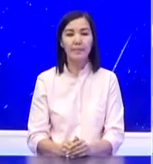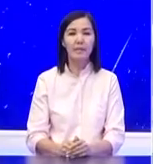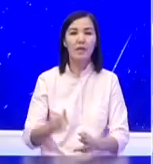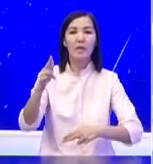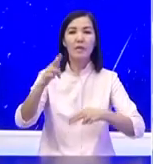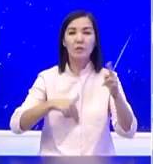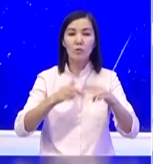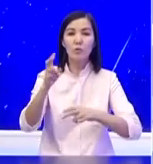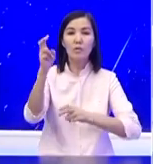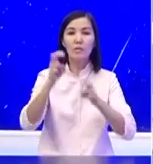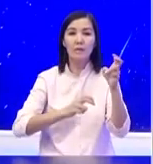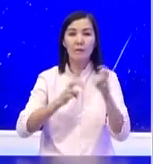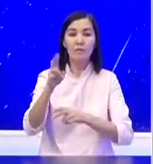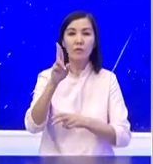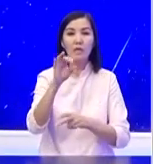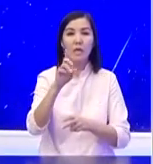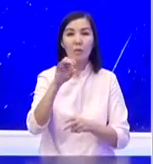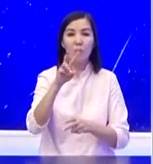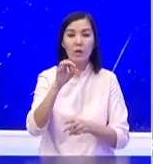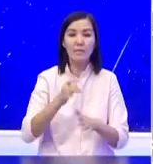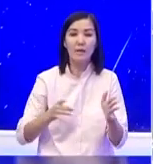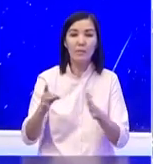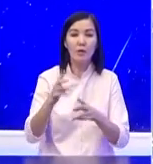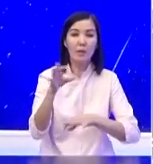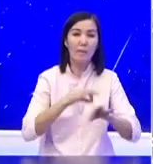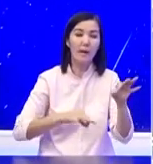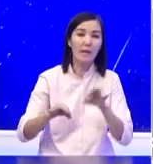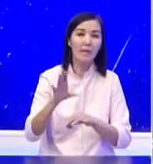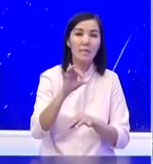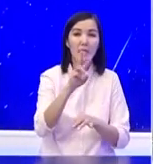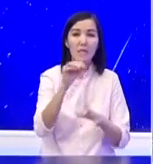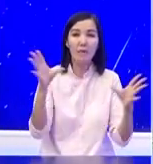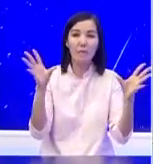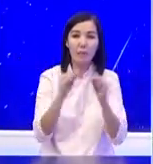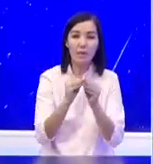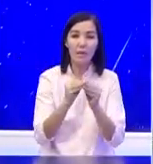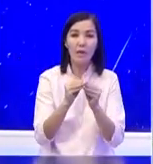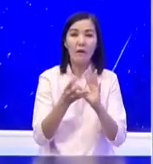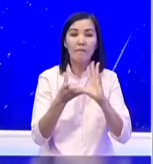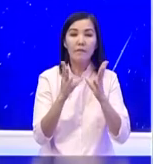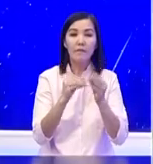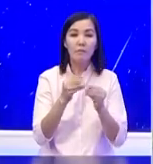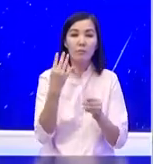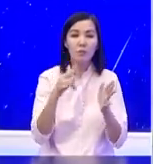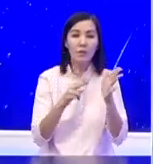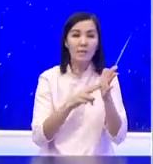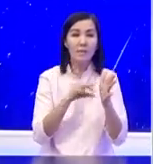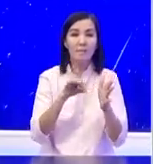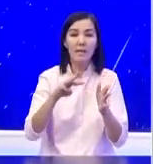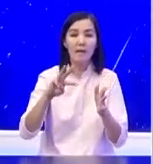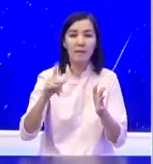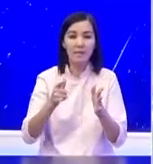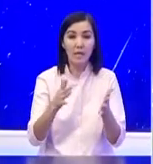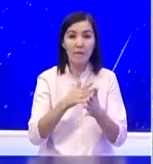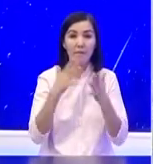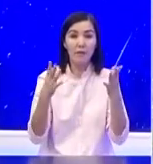Строящийся цементный завод расположен в Кербласском районе. Проект казахстанско-сингапурский. Сумма инвестиций составляет 47 миллиардов тенге. Благодаря